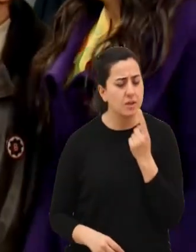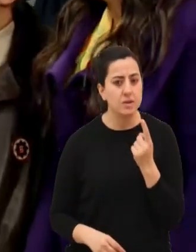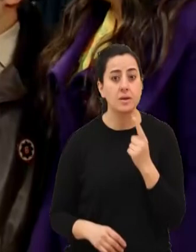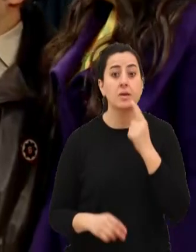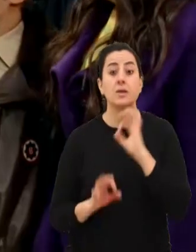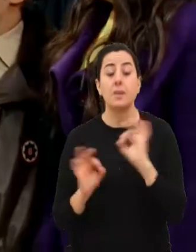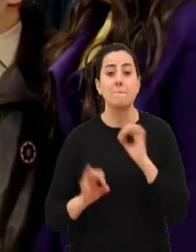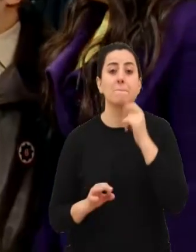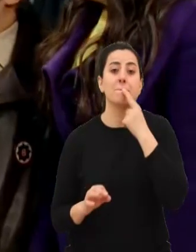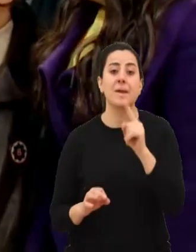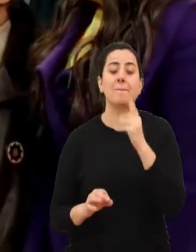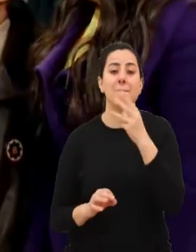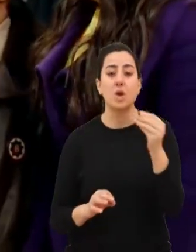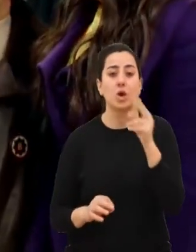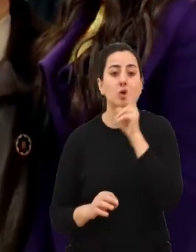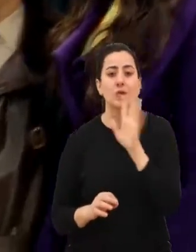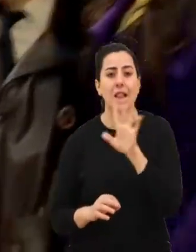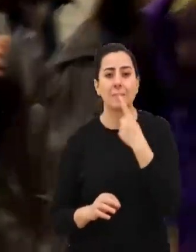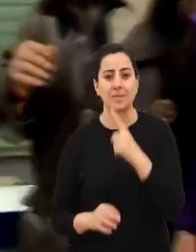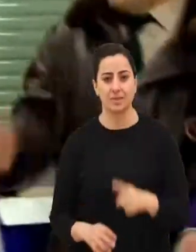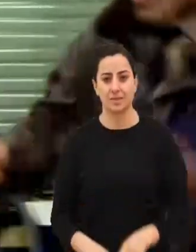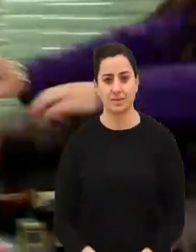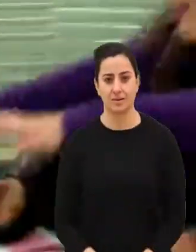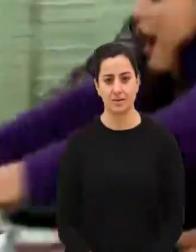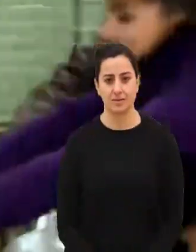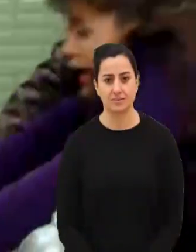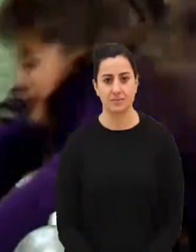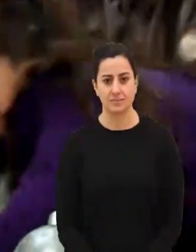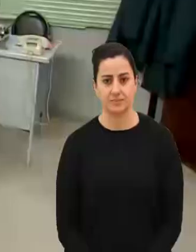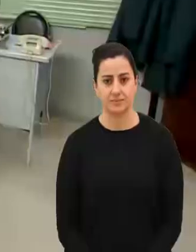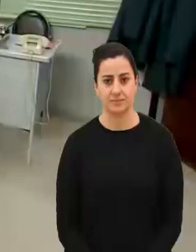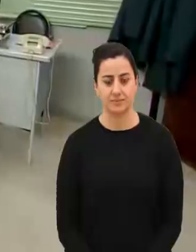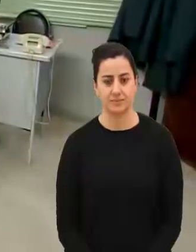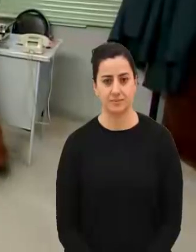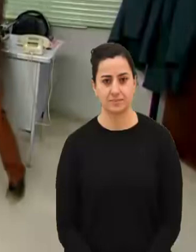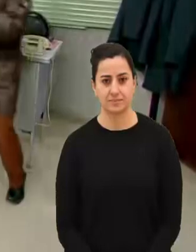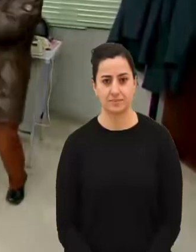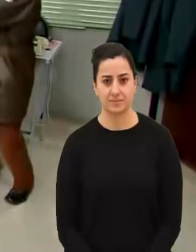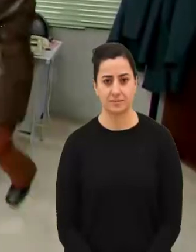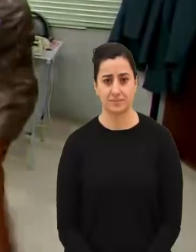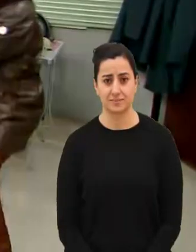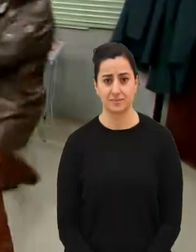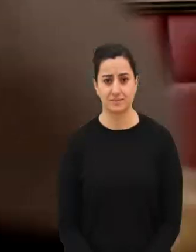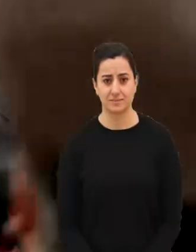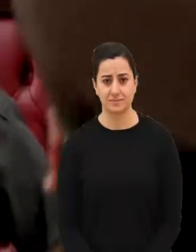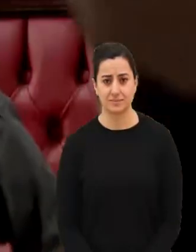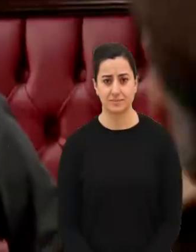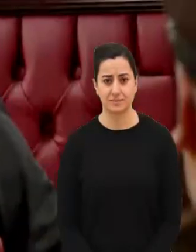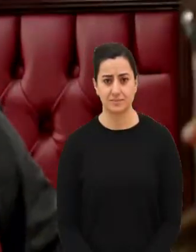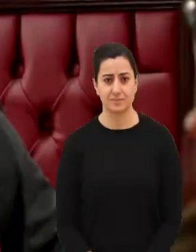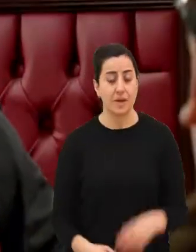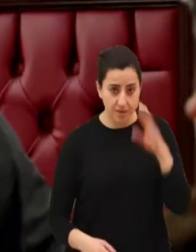sen? Tam 1 milyon 250 küsür bin lira. Yetti. Vur vur vur. Mesut, Mesut. Beşir.